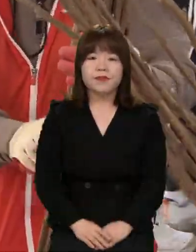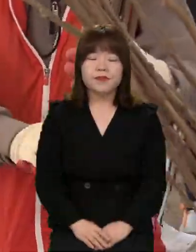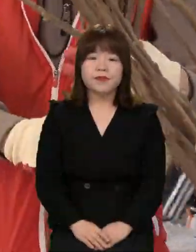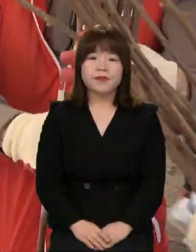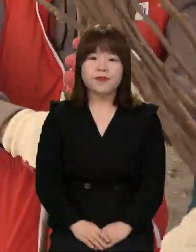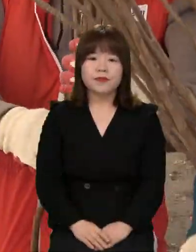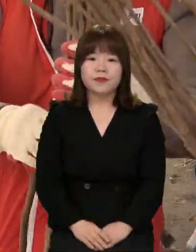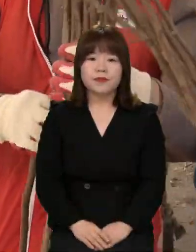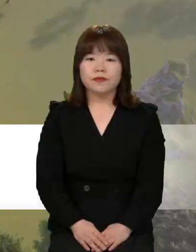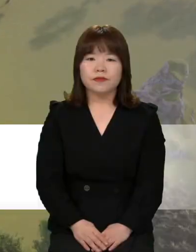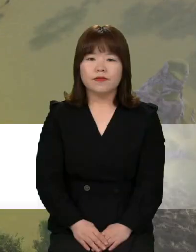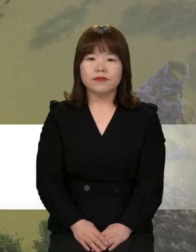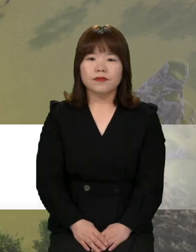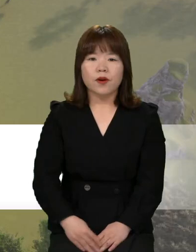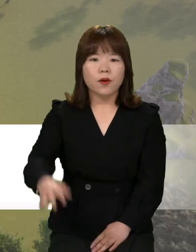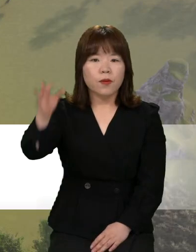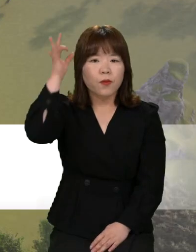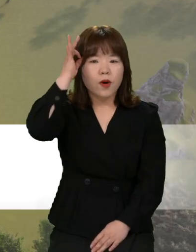요청했습니다.